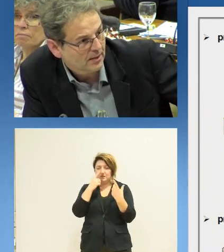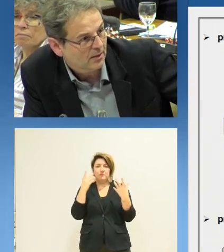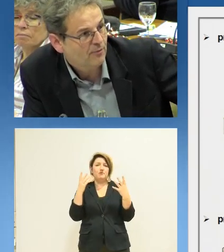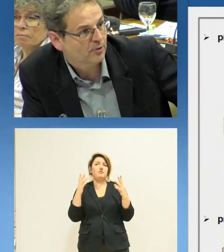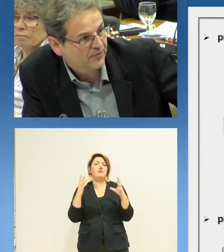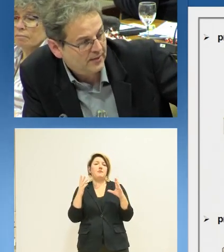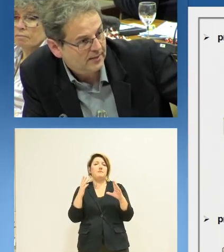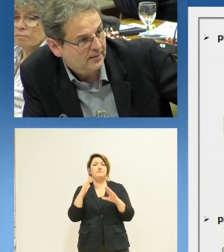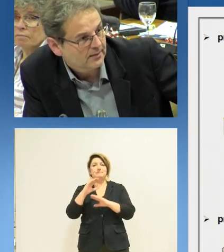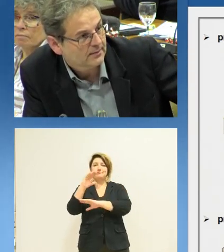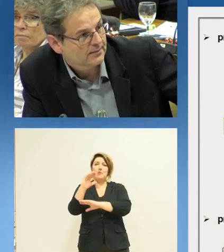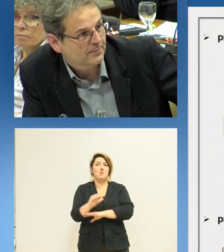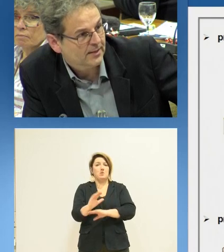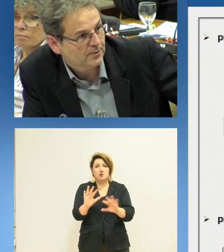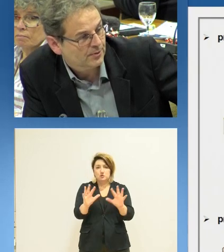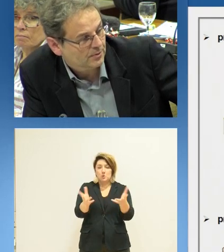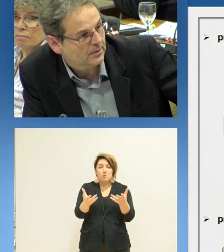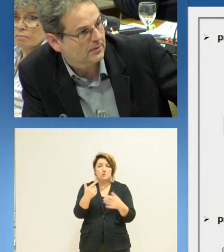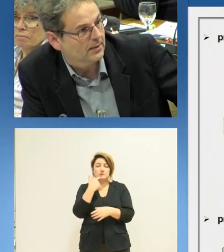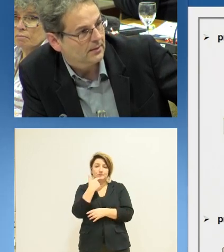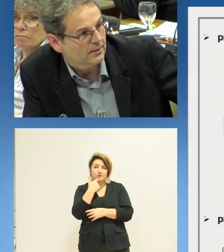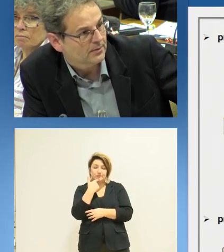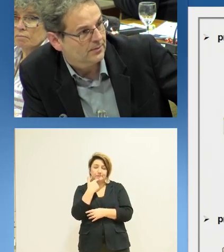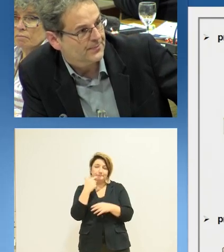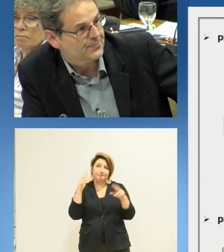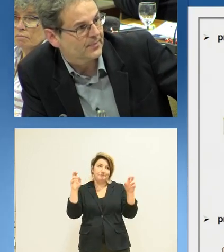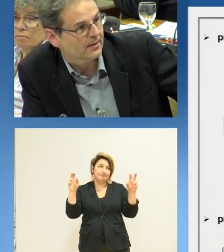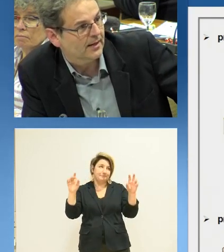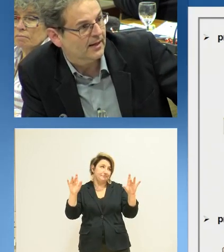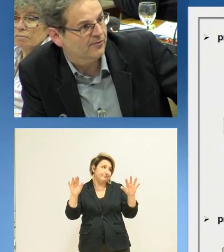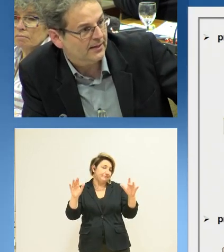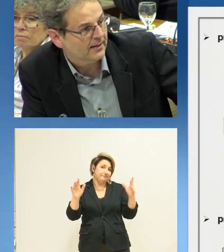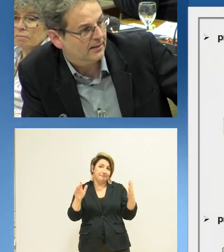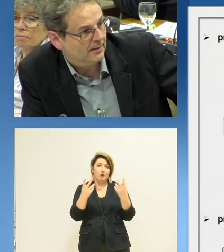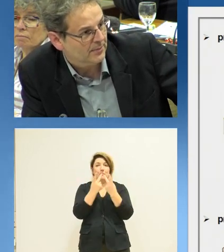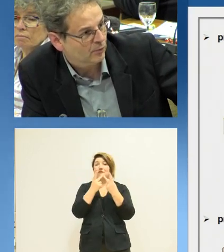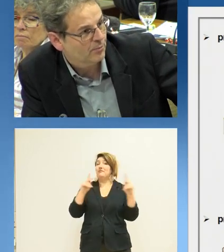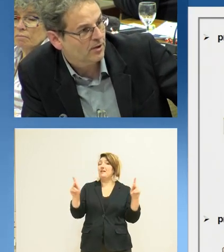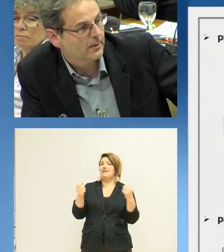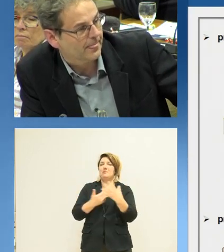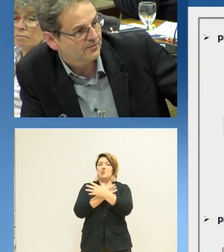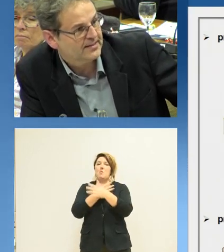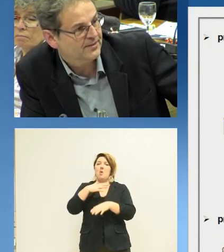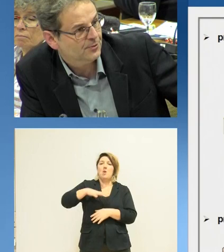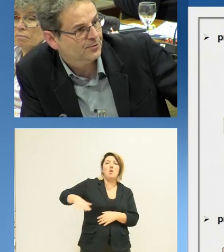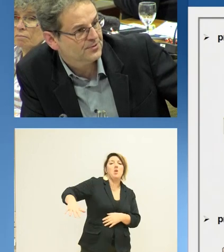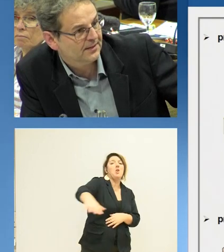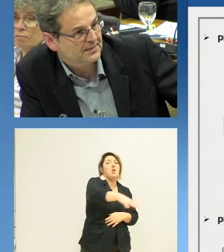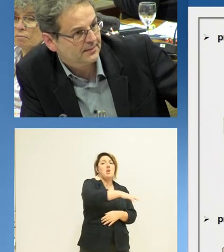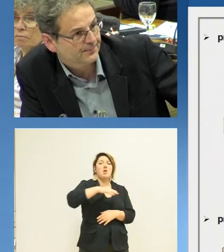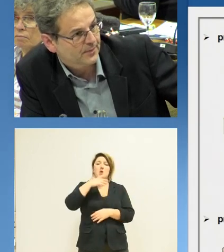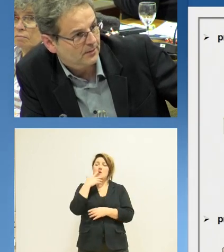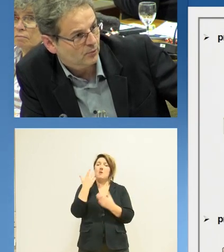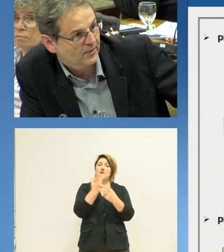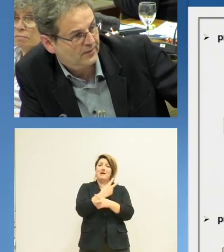renforcer et bien le la ville et la métropole vis-à-vis de ces